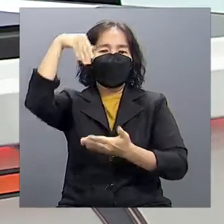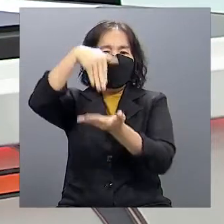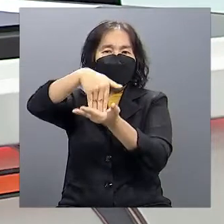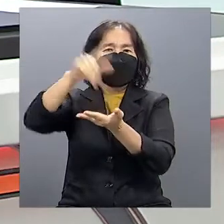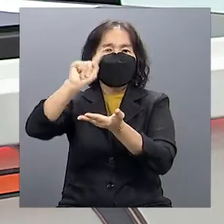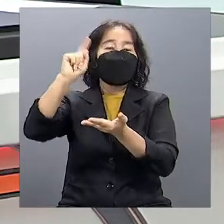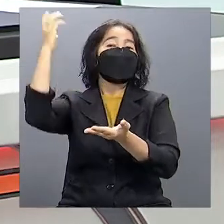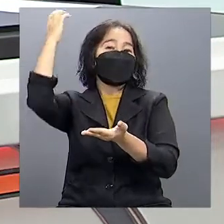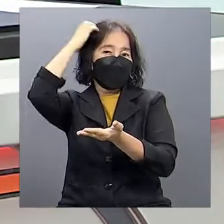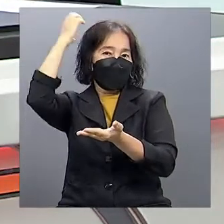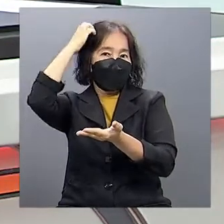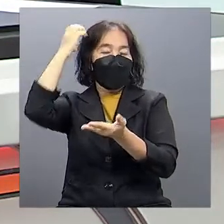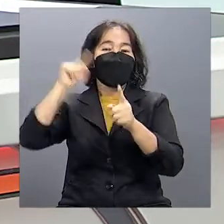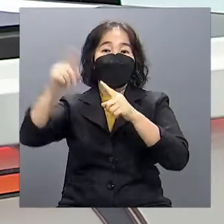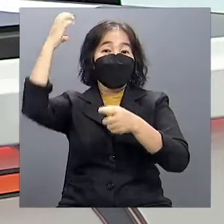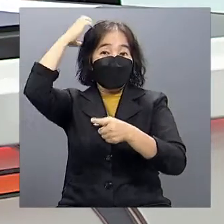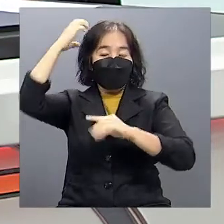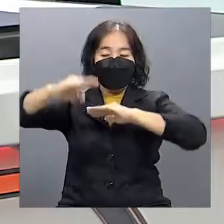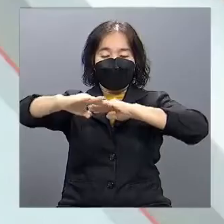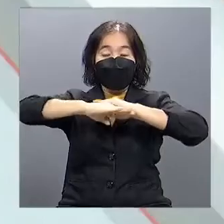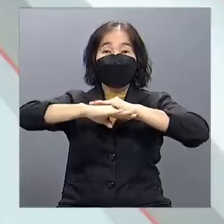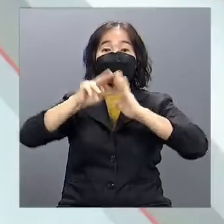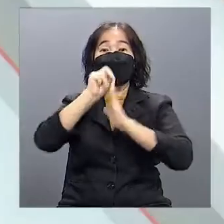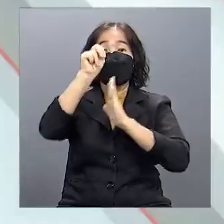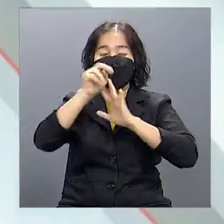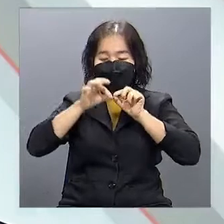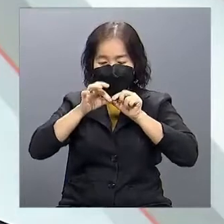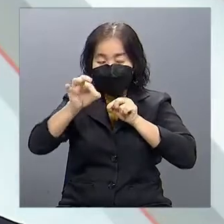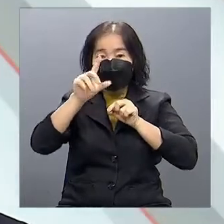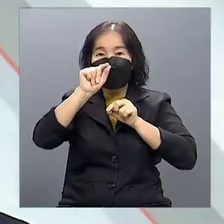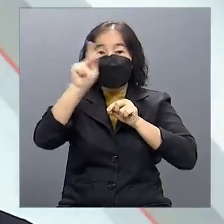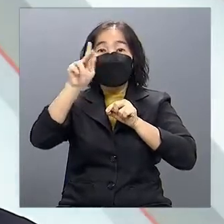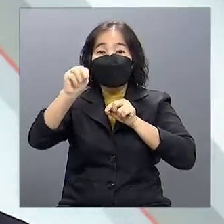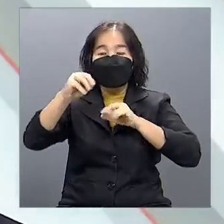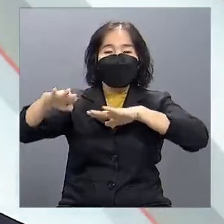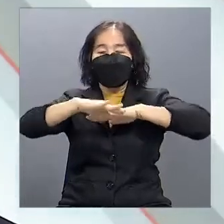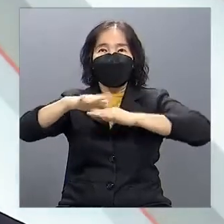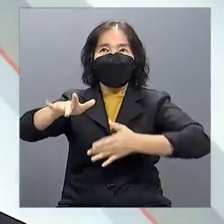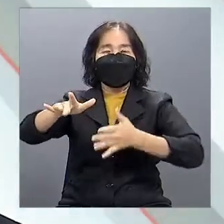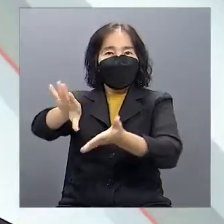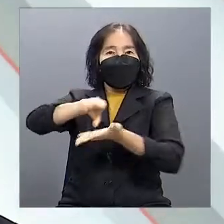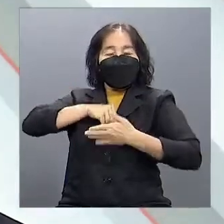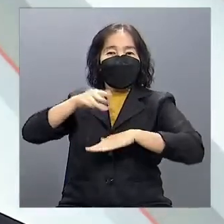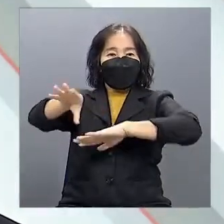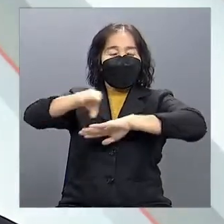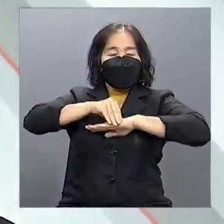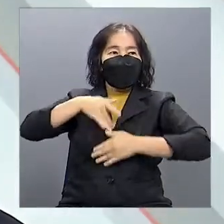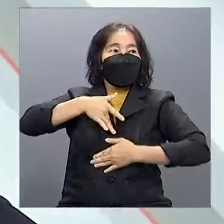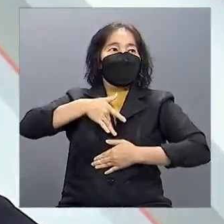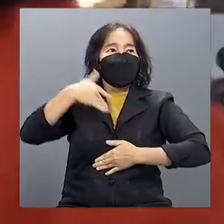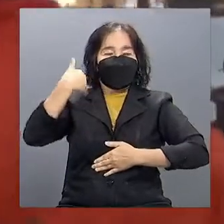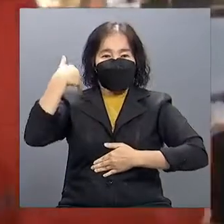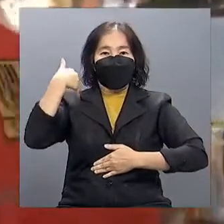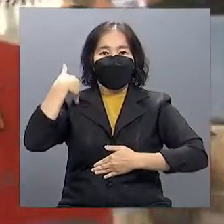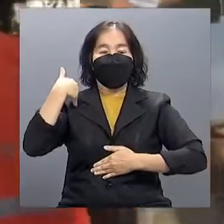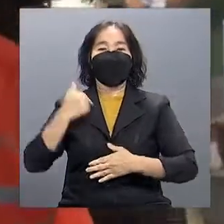านแค่ประมาณ20กิโลเมตรเท่านั้นค่ะและแผ่นดินไหวในครั้งนี้ก็สามารถรับรู้แรงสั่นสะเทือนได้ในหลายจังหวัดภาคเหนือค่ะ